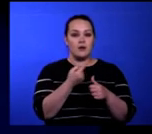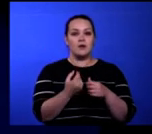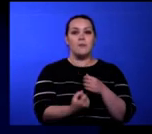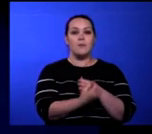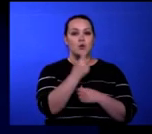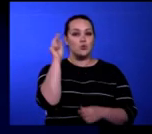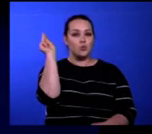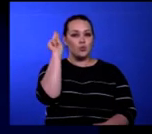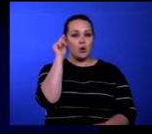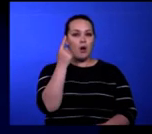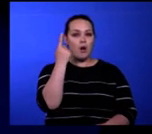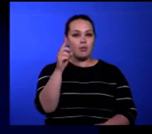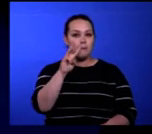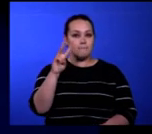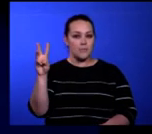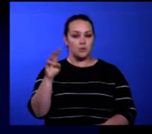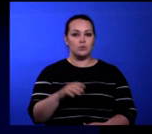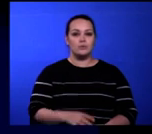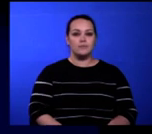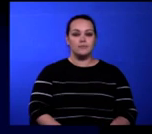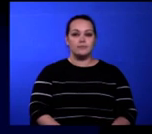вас одна минута, время пошло.